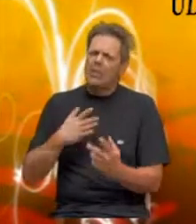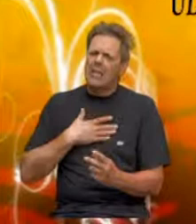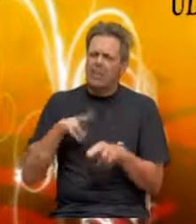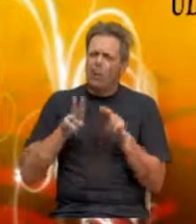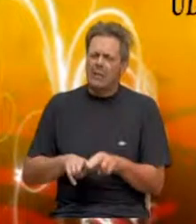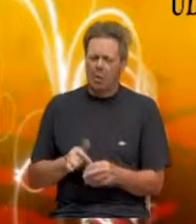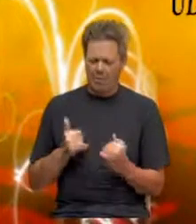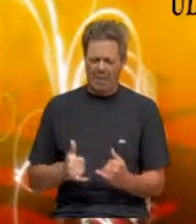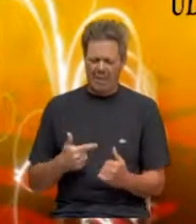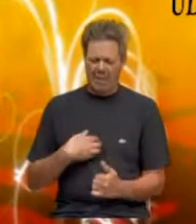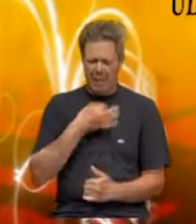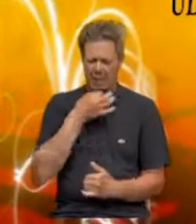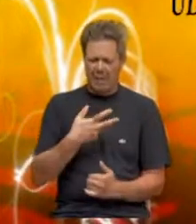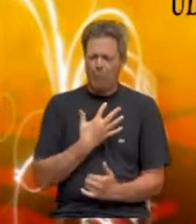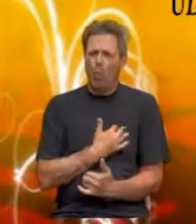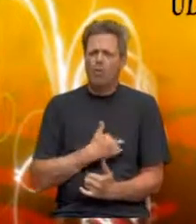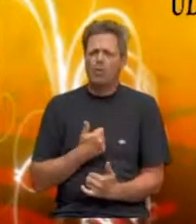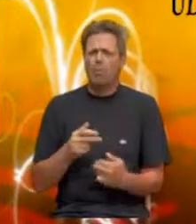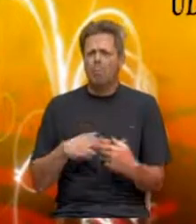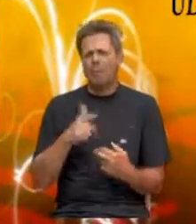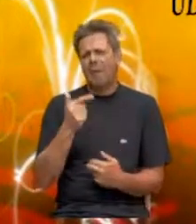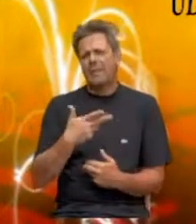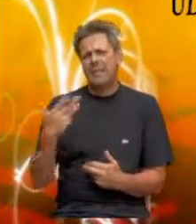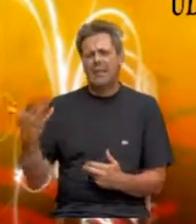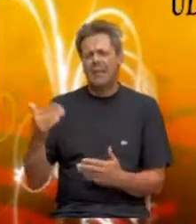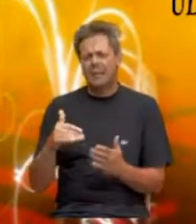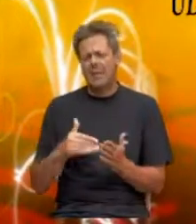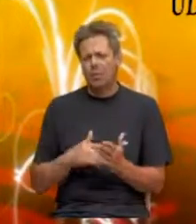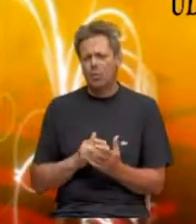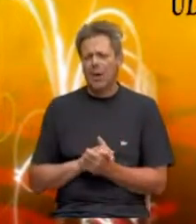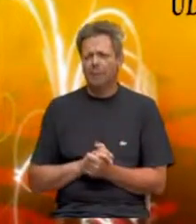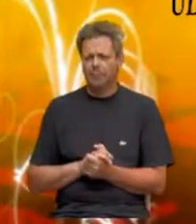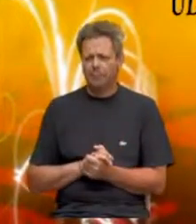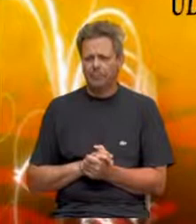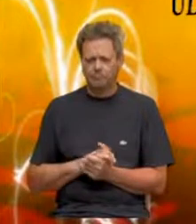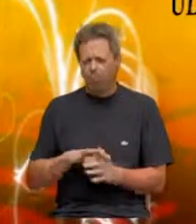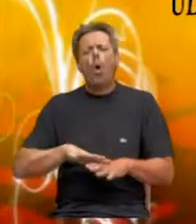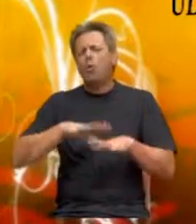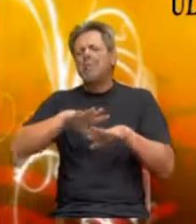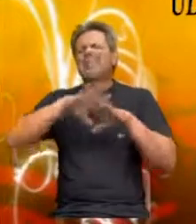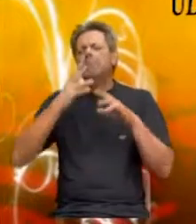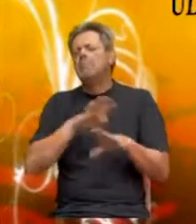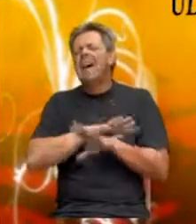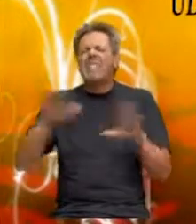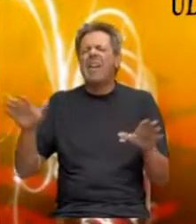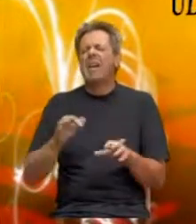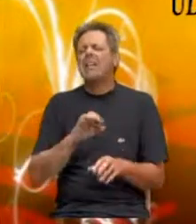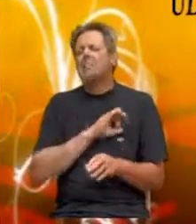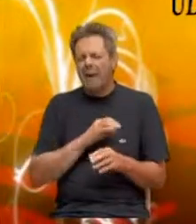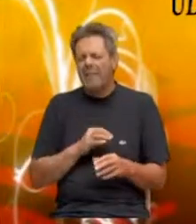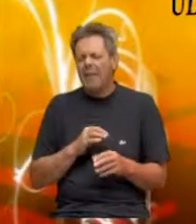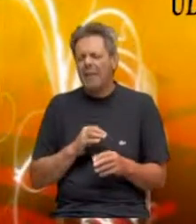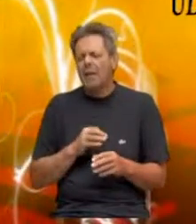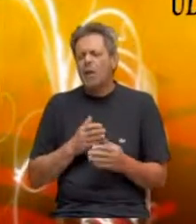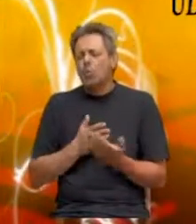pitam, u Hrvatskoj oko 25.000 od svih smrtnih, pardon, od svih smrtnih slučajeva 25.000 skoro umire